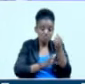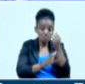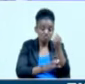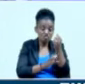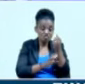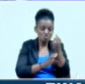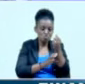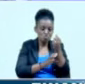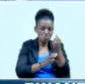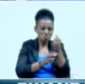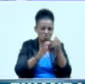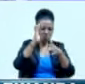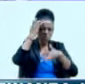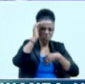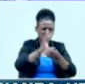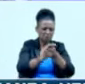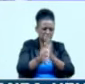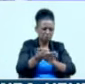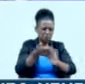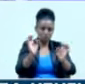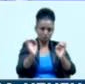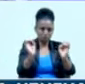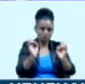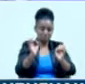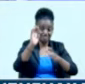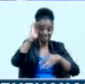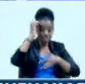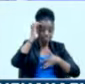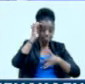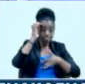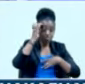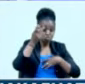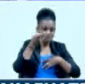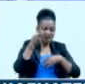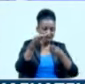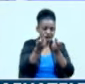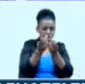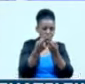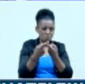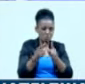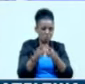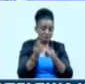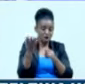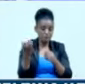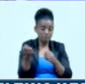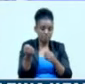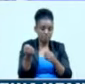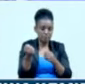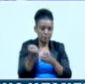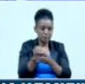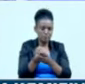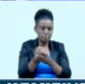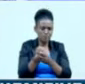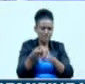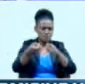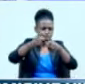ntabwo twigiye tuvuga ko uburwayi bwashizemo, twabaga dufite abarwayi ahantu hatandukanye hamwe na hamwe, ni